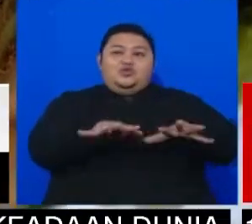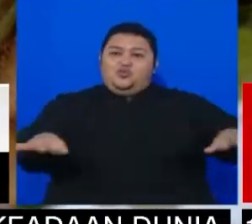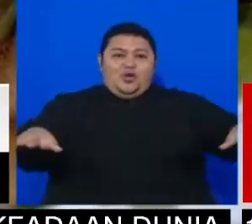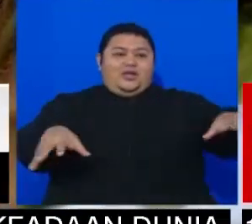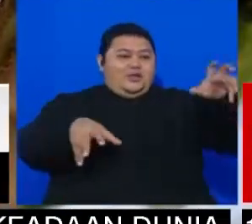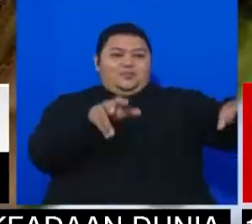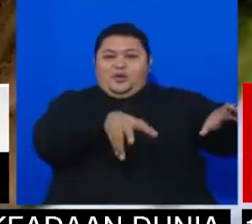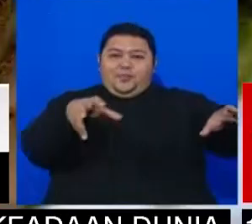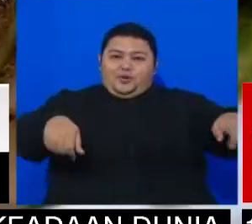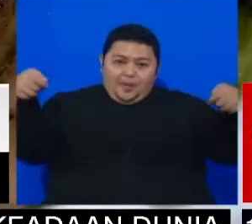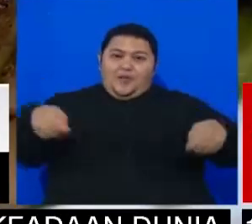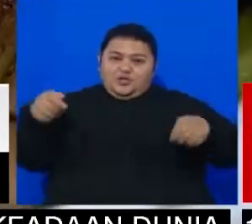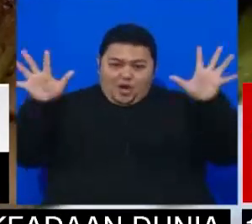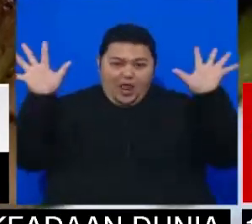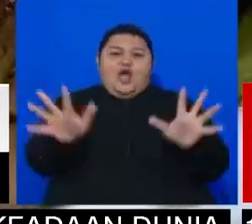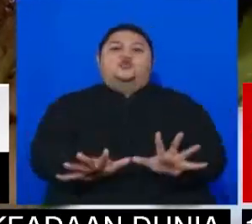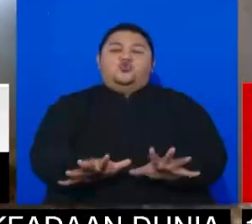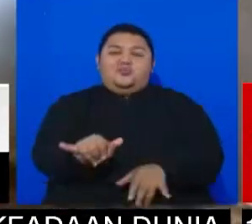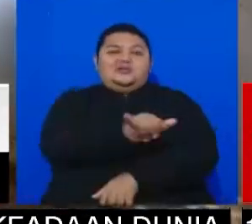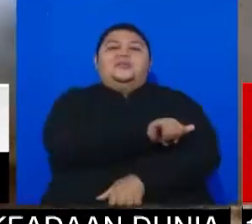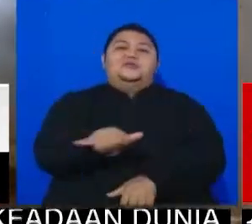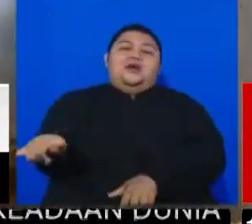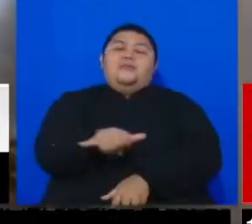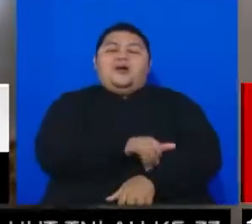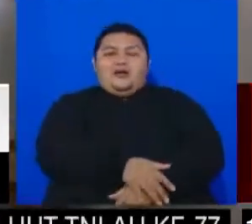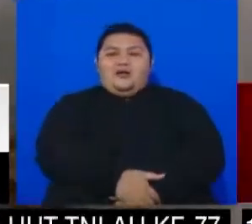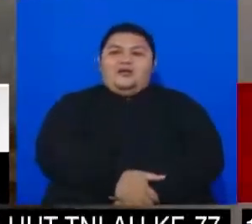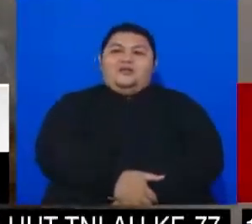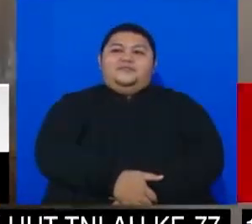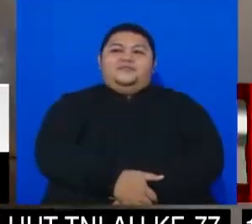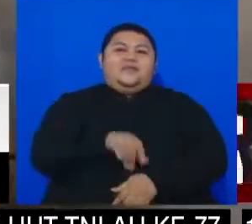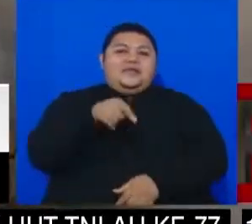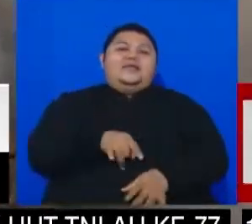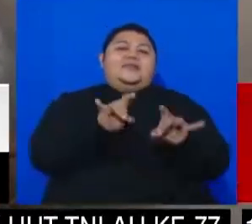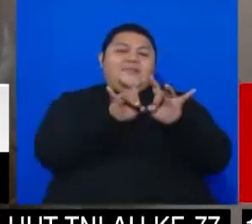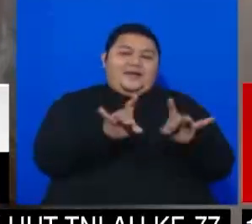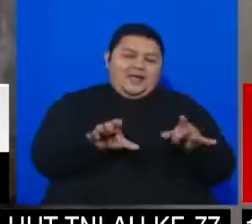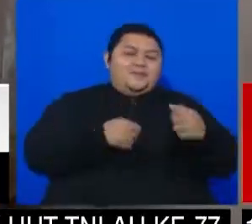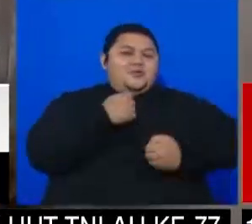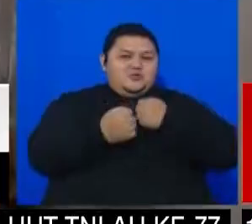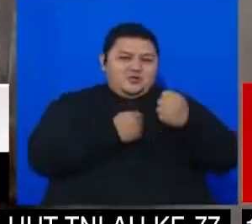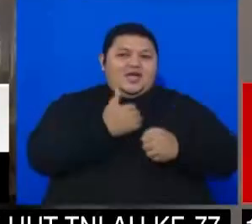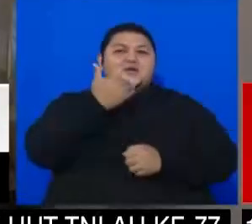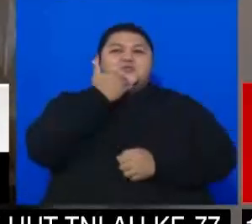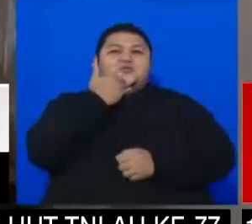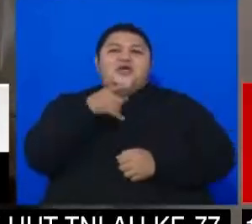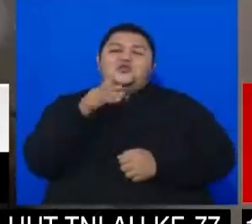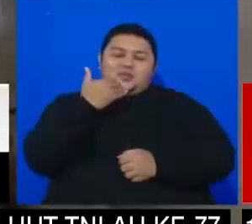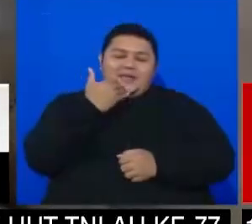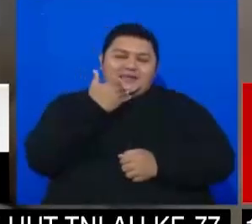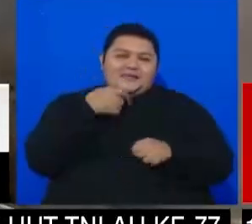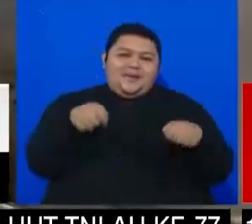kan? Nah, ini nih bedanya pengusaha sama apa namanya ibu-ibu yang biasa masak. Biasanya kan cuma satu plate,